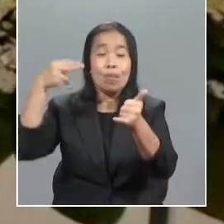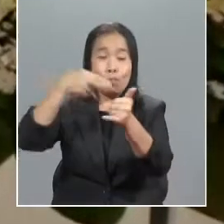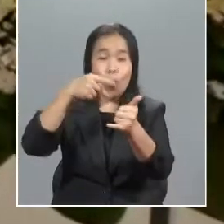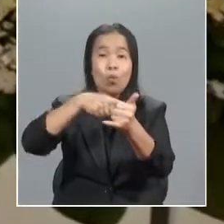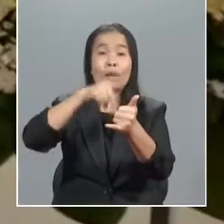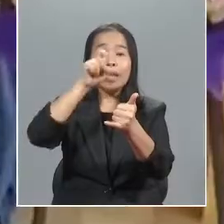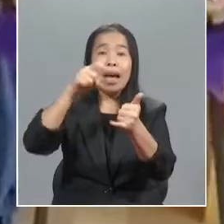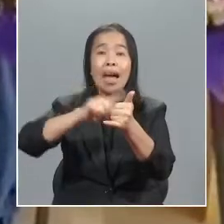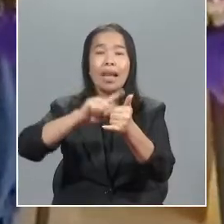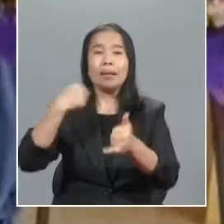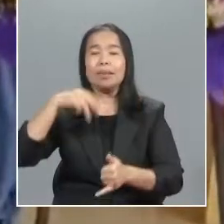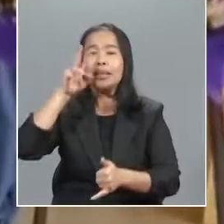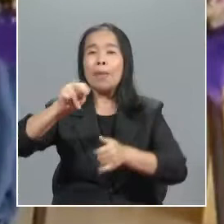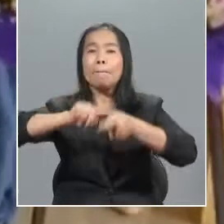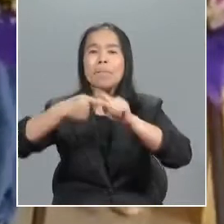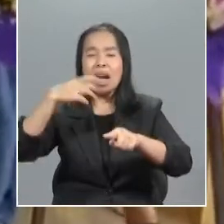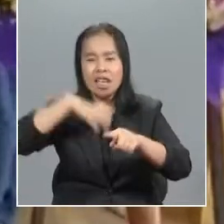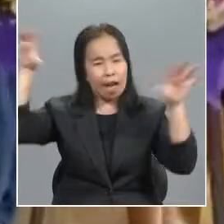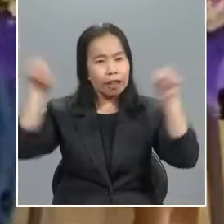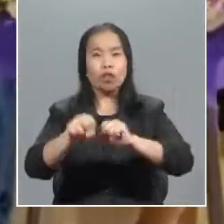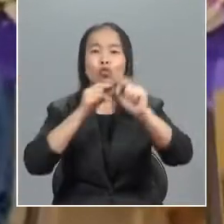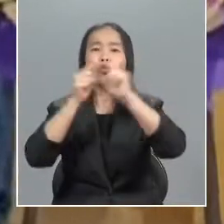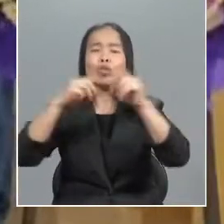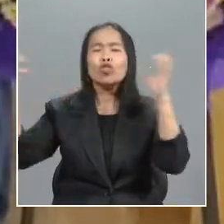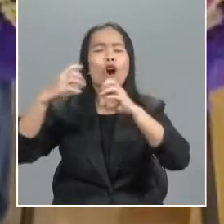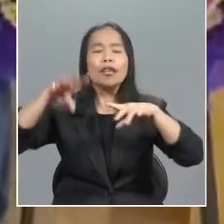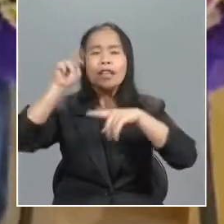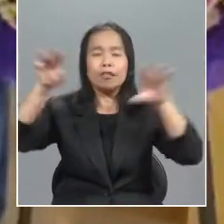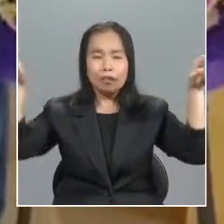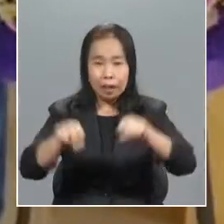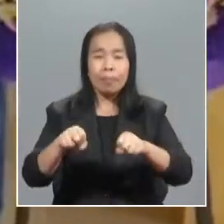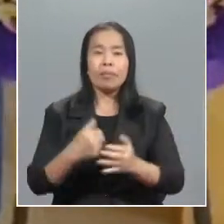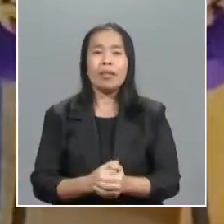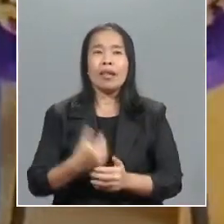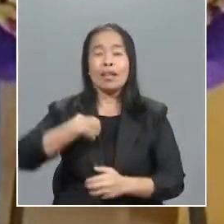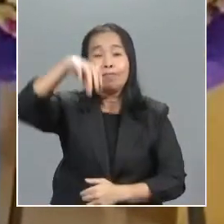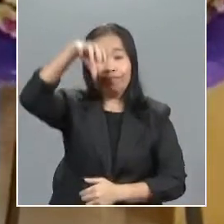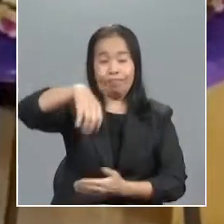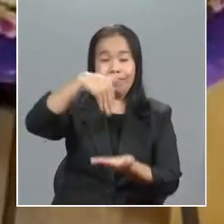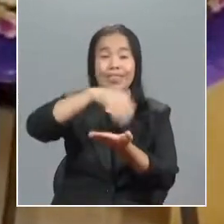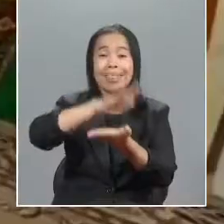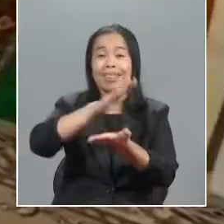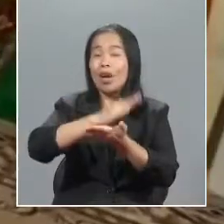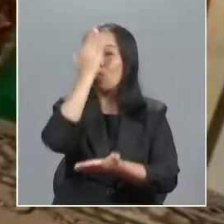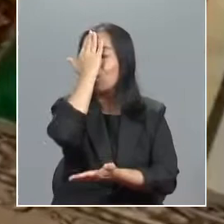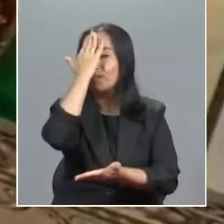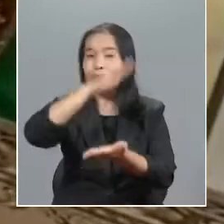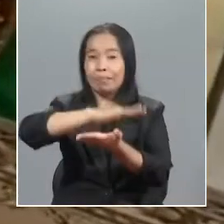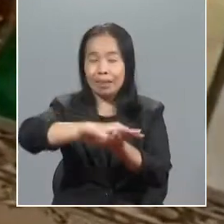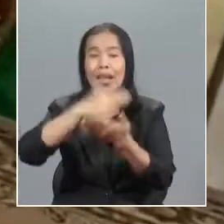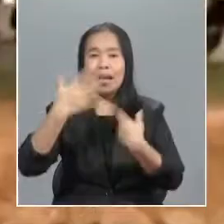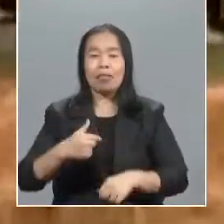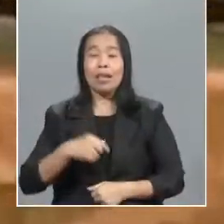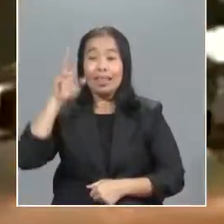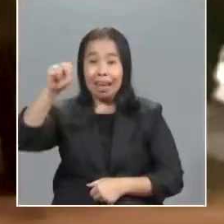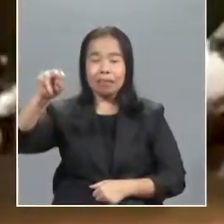ที่นัดเพื่อนไปเคลียร์ปัญหากันจุดที่นัดหมายก็คือศาลารอรถที่หน้าโรงเรียนแต่ว่าเพื่อนที่นัดมาเคลียร์กลับพ